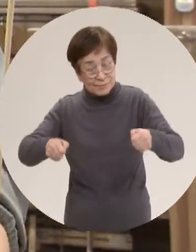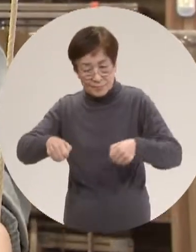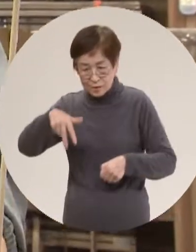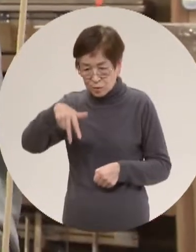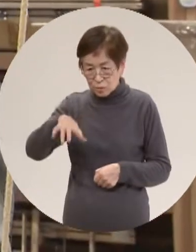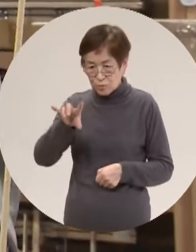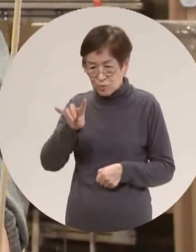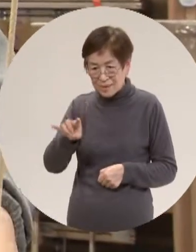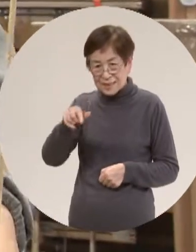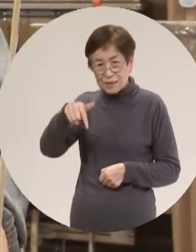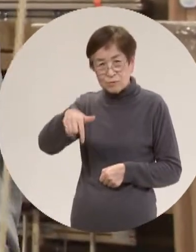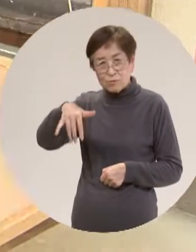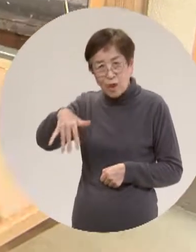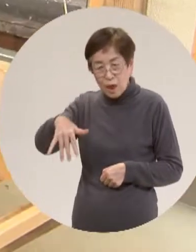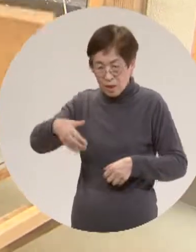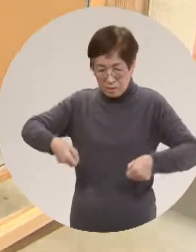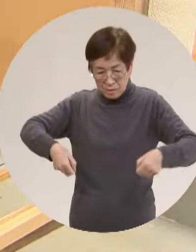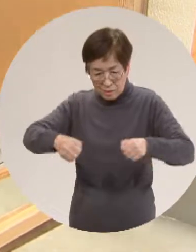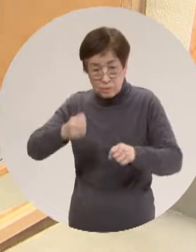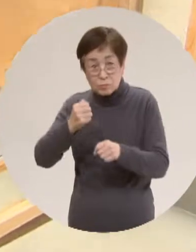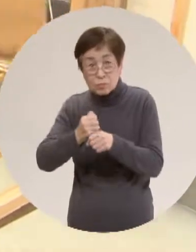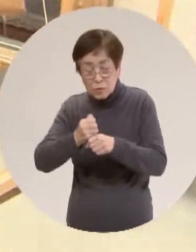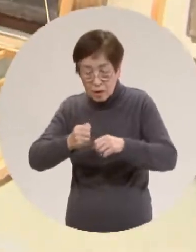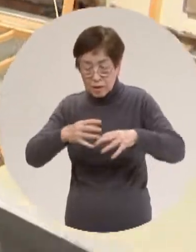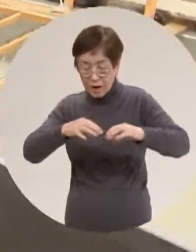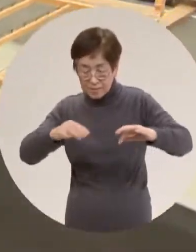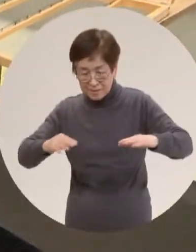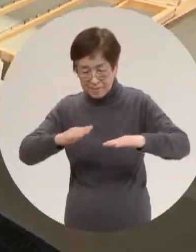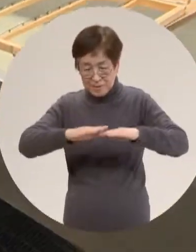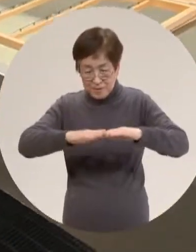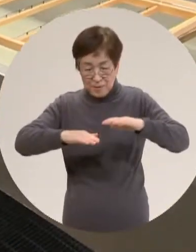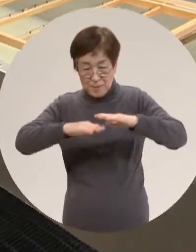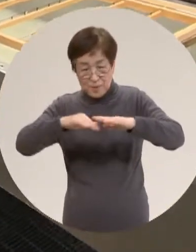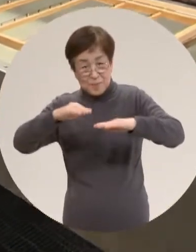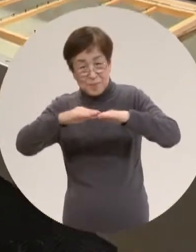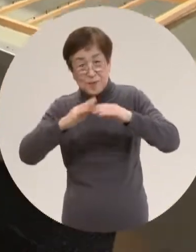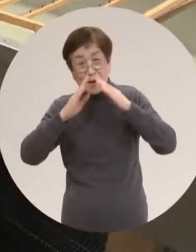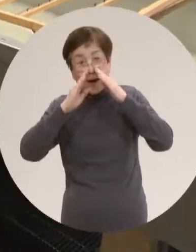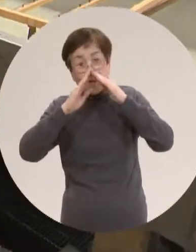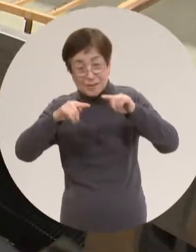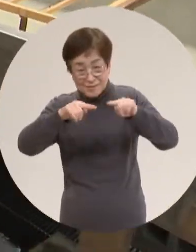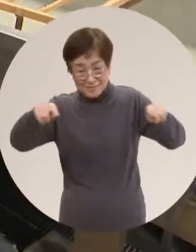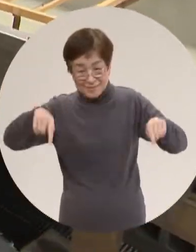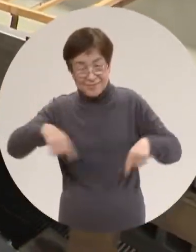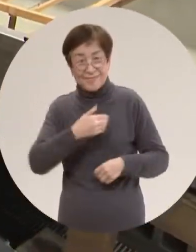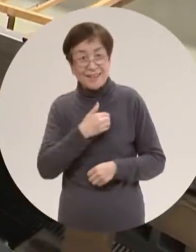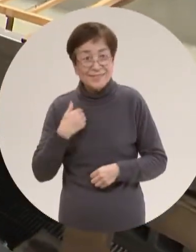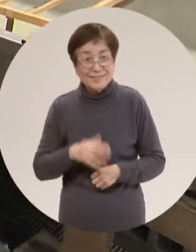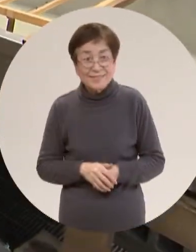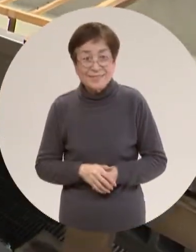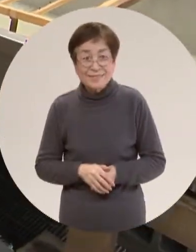揺らしながら水を落とすと楮の繊維がだんだんと一枚につながっていくんです。